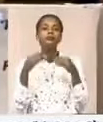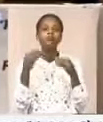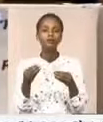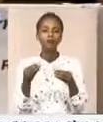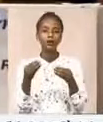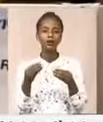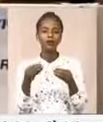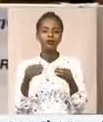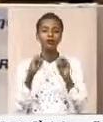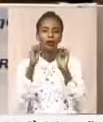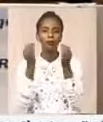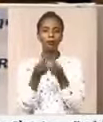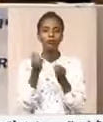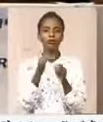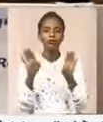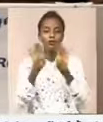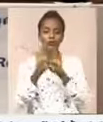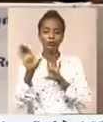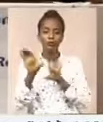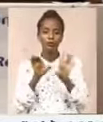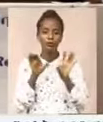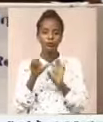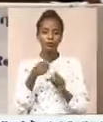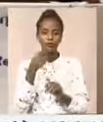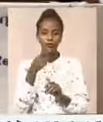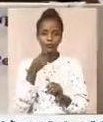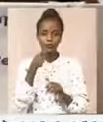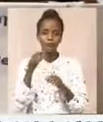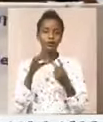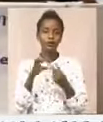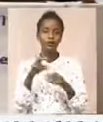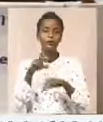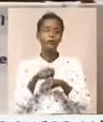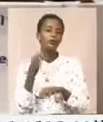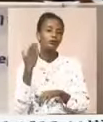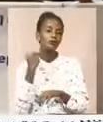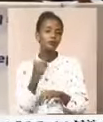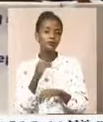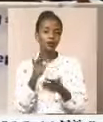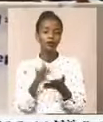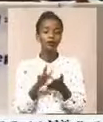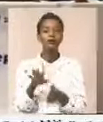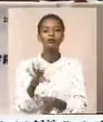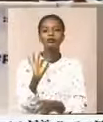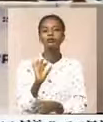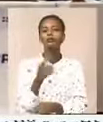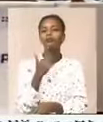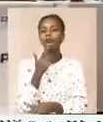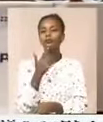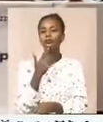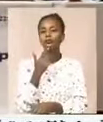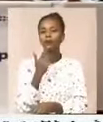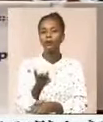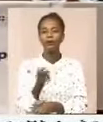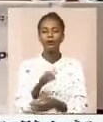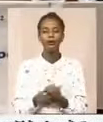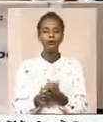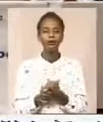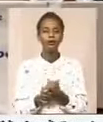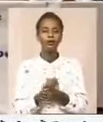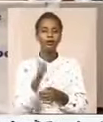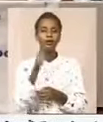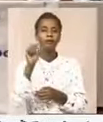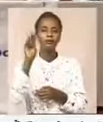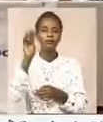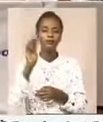የድምፅ መስጫ ጣቢያዎች እንዲዘጉ መደረጉ የሚሉት በምርጫው ወቅት ከነበሩ ችግሮች መካከል ይገኙበታልም ብለዋል። እንደ